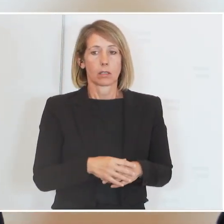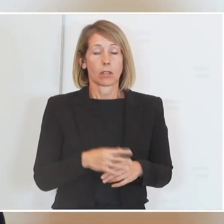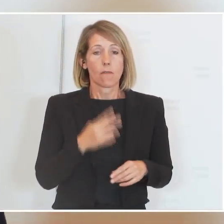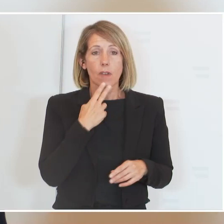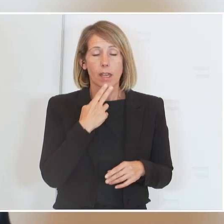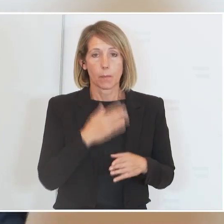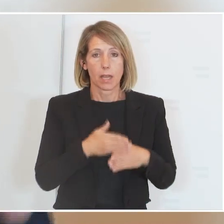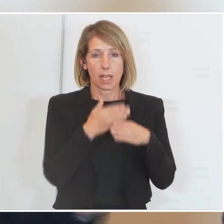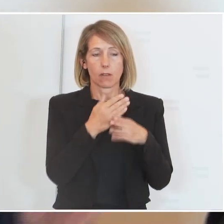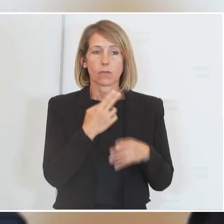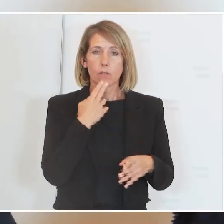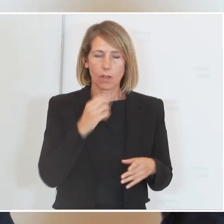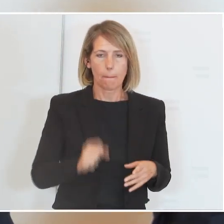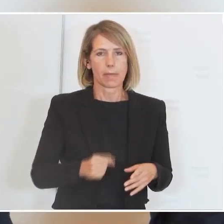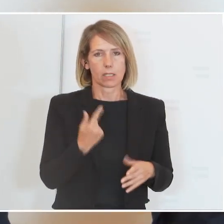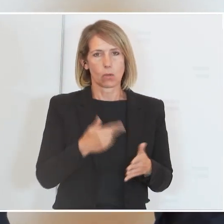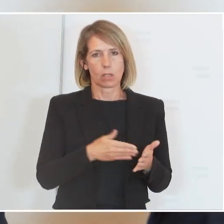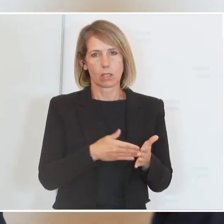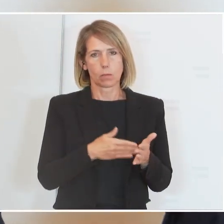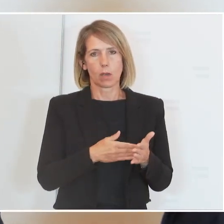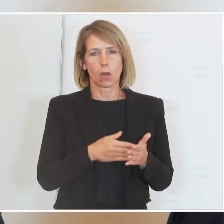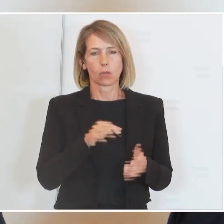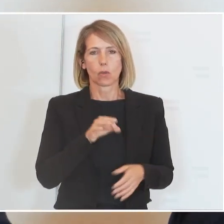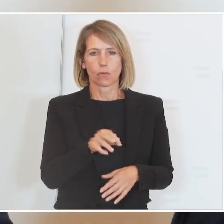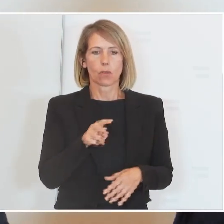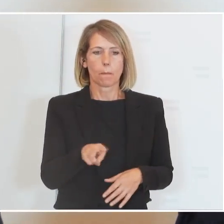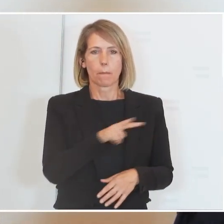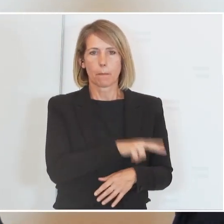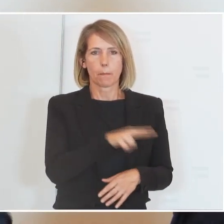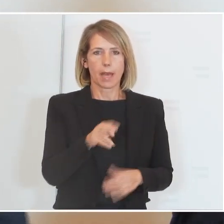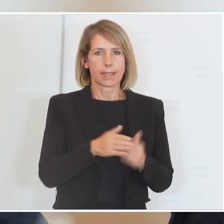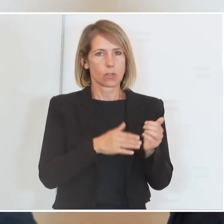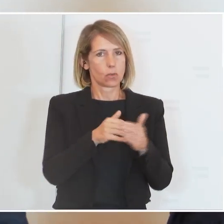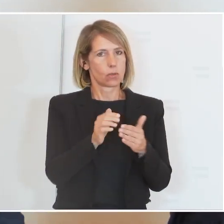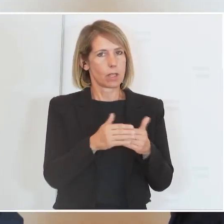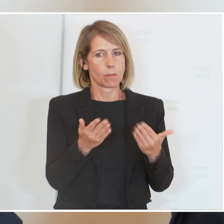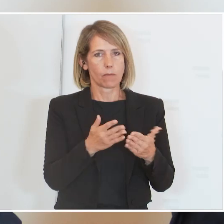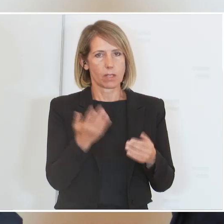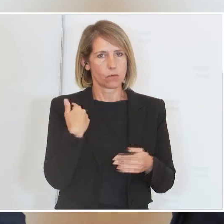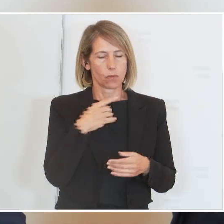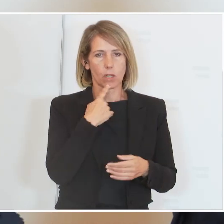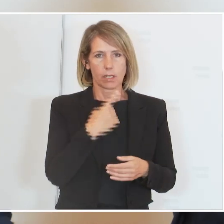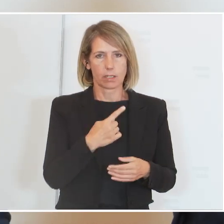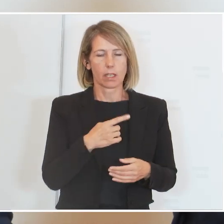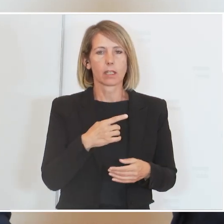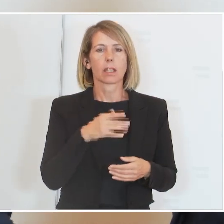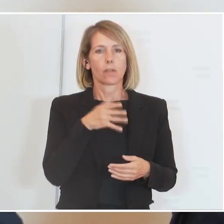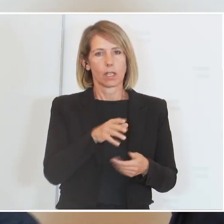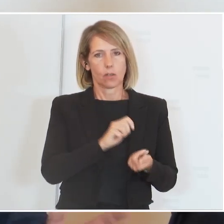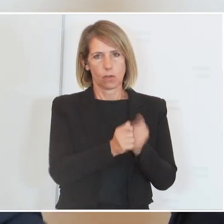besonders brauchen. Gilt für beide, gilt jetzt für beide Systeme, die wir hier nachhaltig verändern.